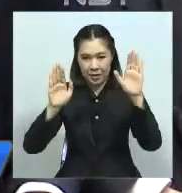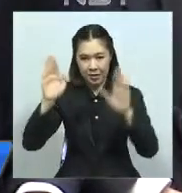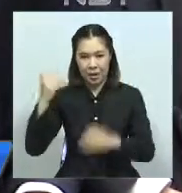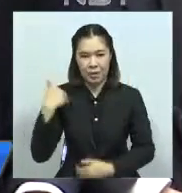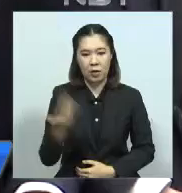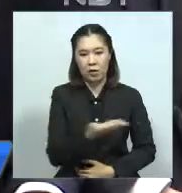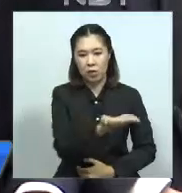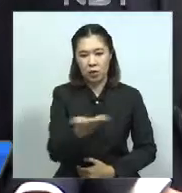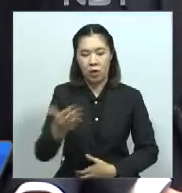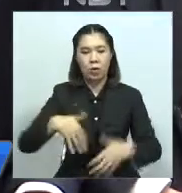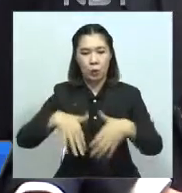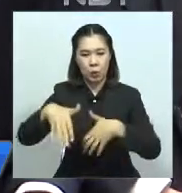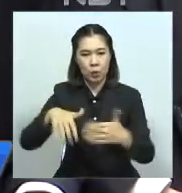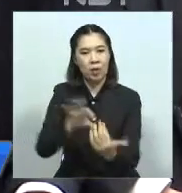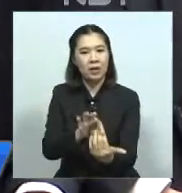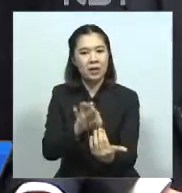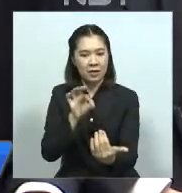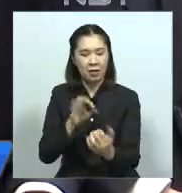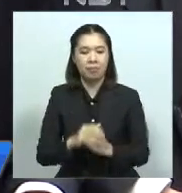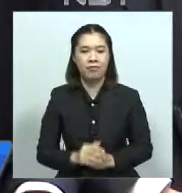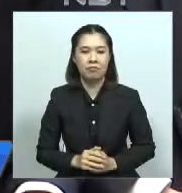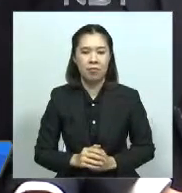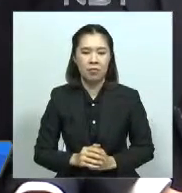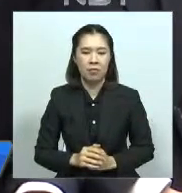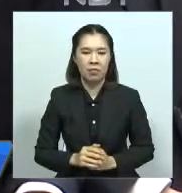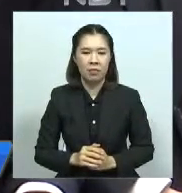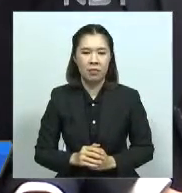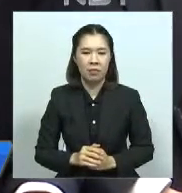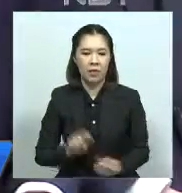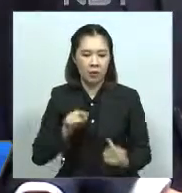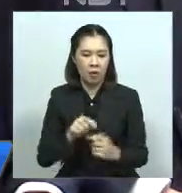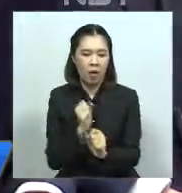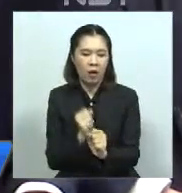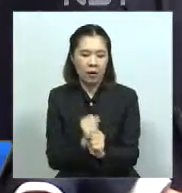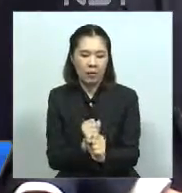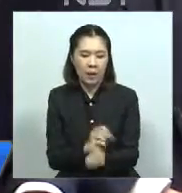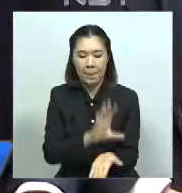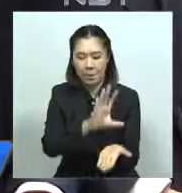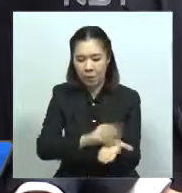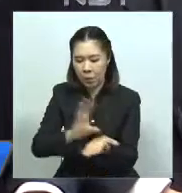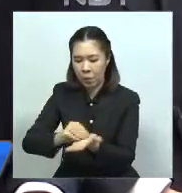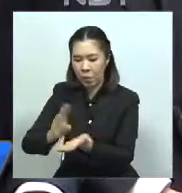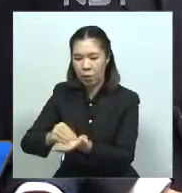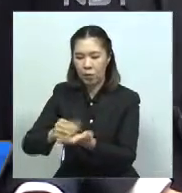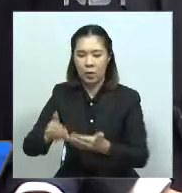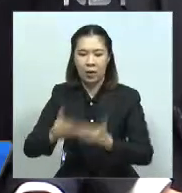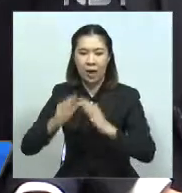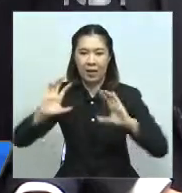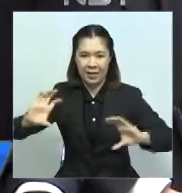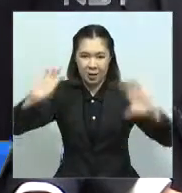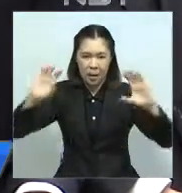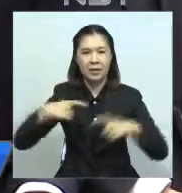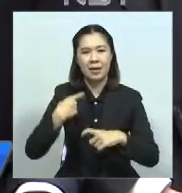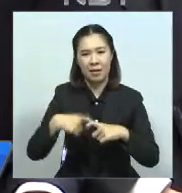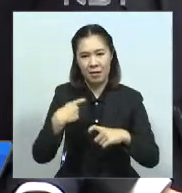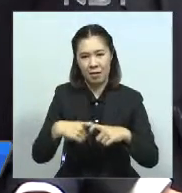าชนฉะนั้นก็ไม่ใช่เป็นเรื่องง่ายในการที่จะรวบรวมเสียงในการจัดตั้งรัฐบาลแล้วก็โดยเฉพ